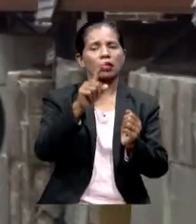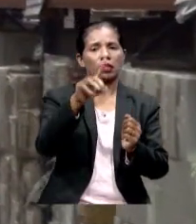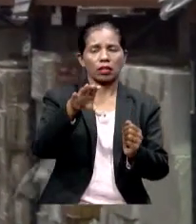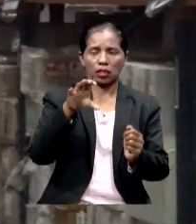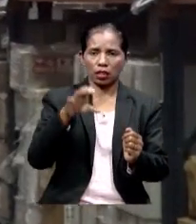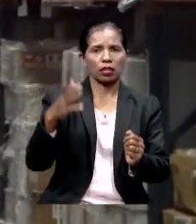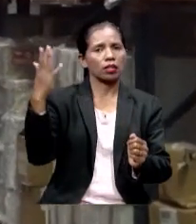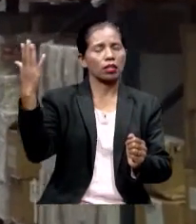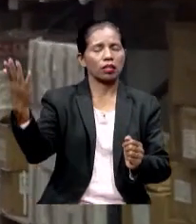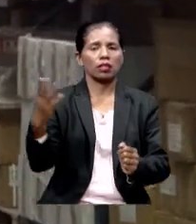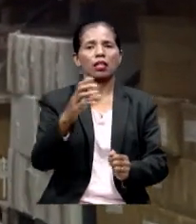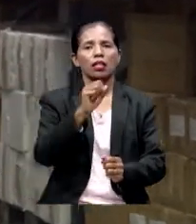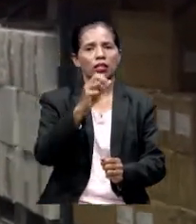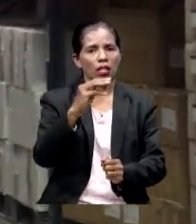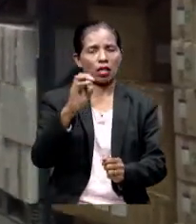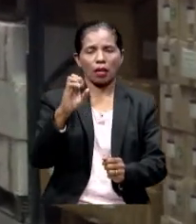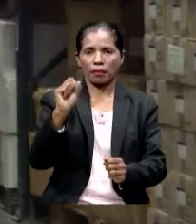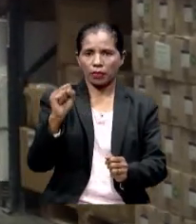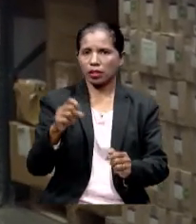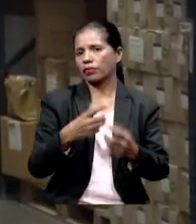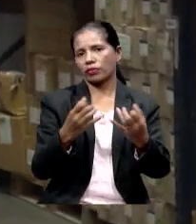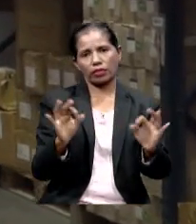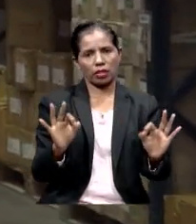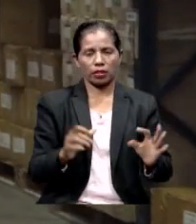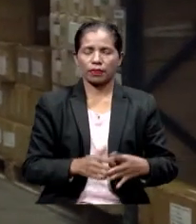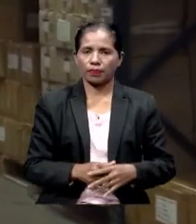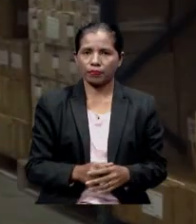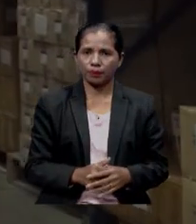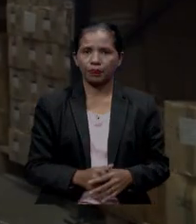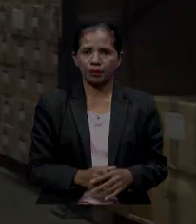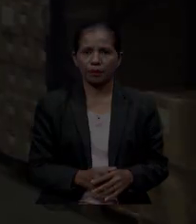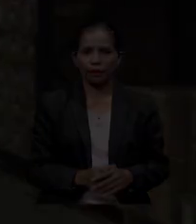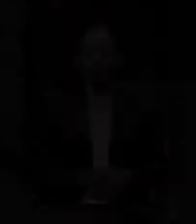armazen SAMES la iha. Santina de Jesus, Lamberto da Silva, GMN.